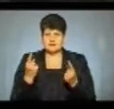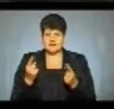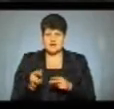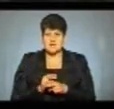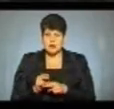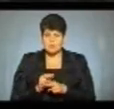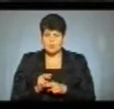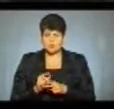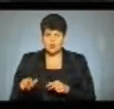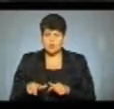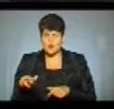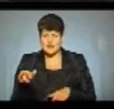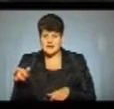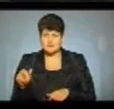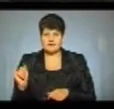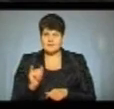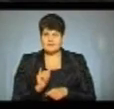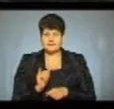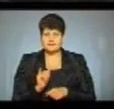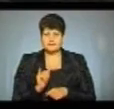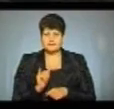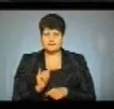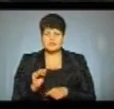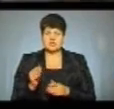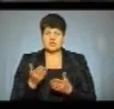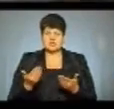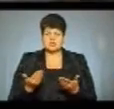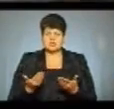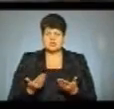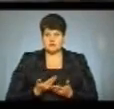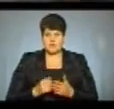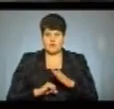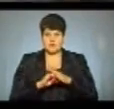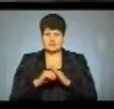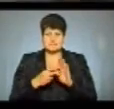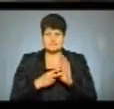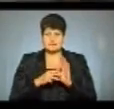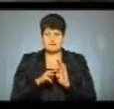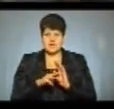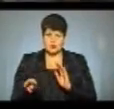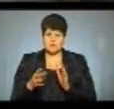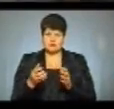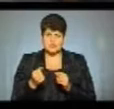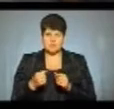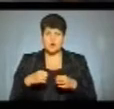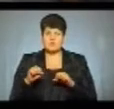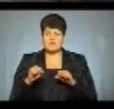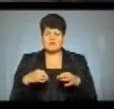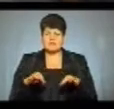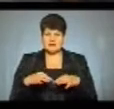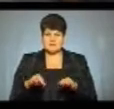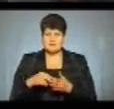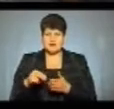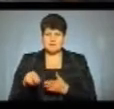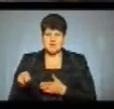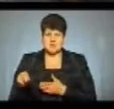ремонт доріг, на капітальний ремонт житлового фонду. 7 мільйонів 534 тисячі отримує управління транспорту. Ці кошти підуть на